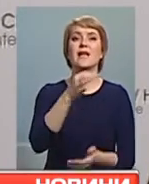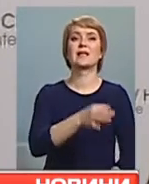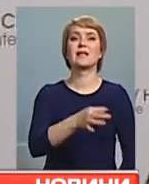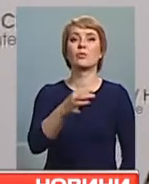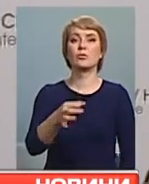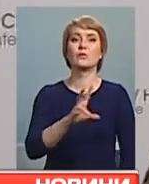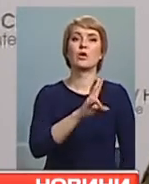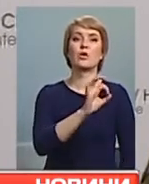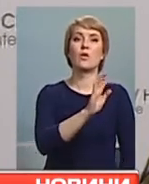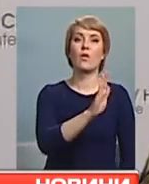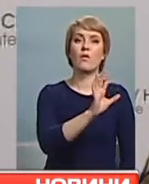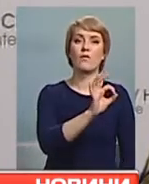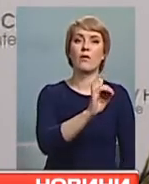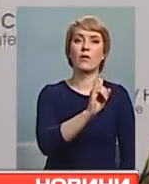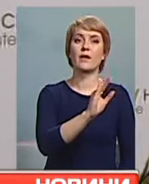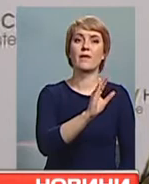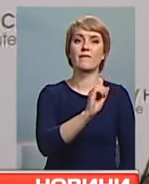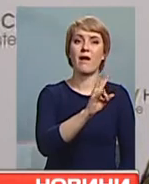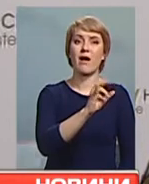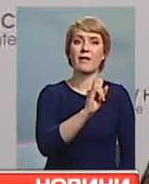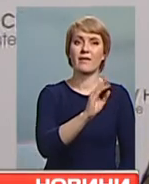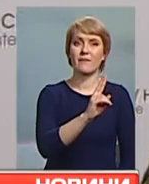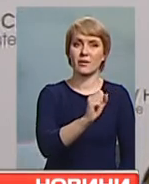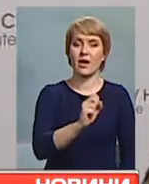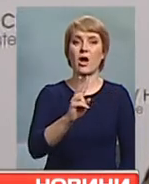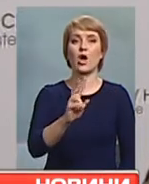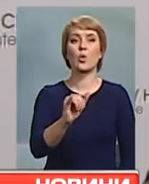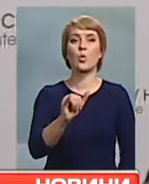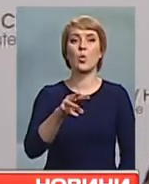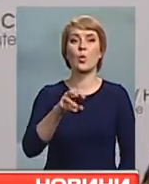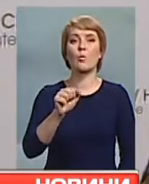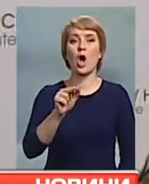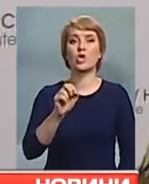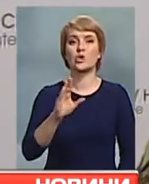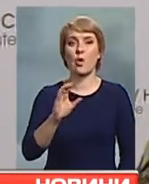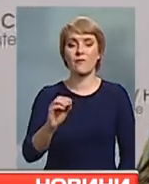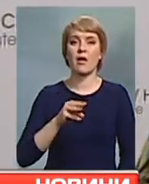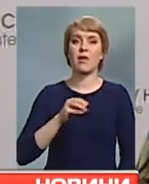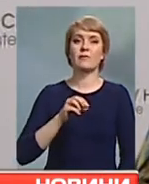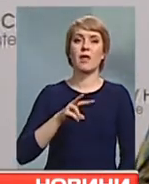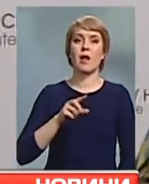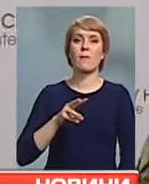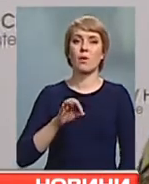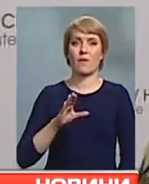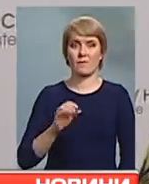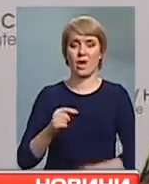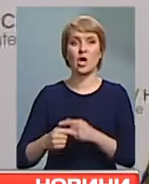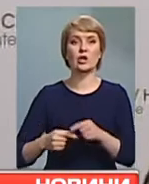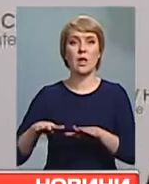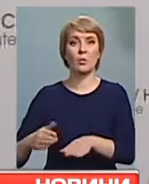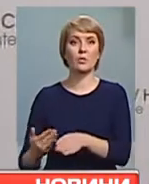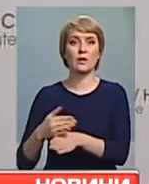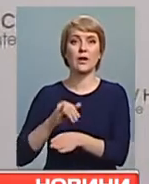пунктів Новоіванівка, Кумачова, Тельманове. Також через пункт пропуску Ізварине у напрямку